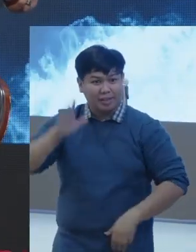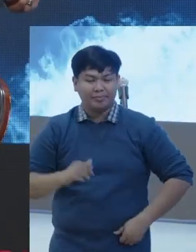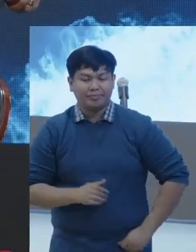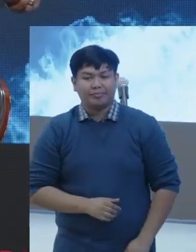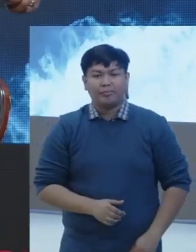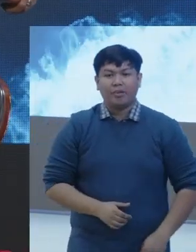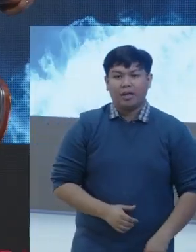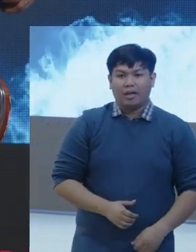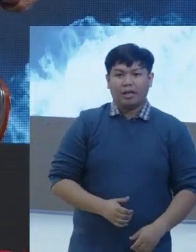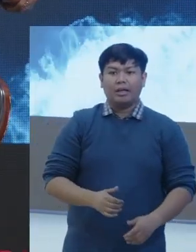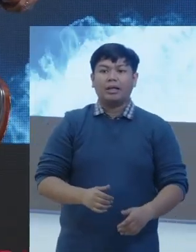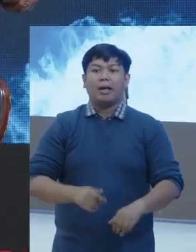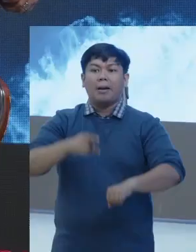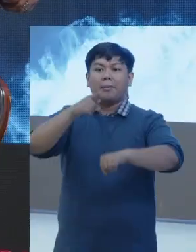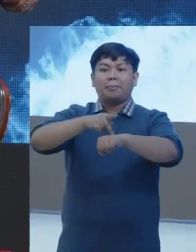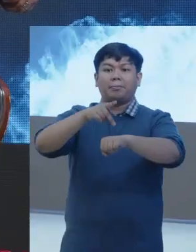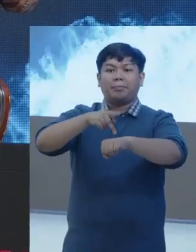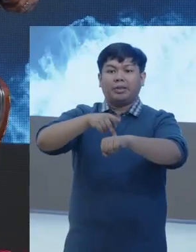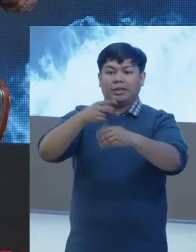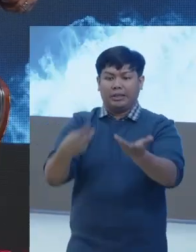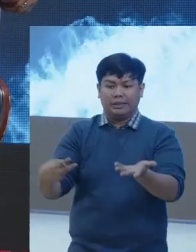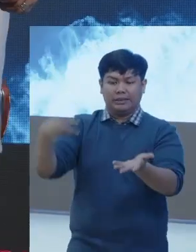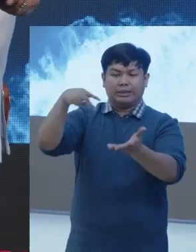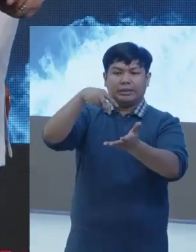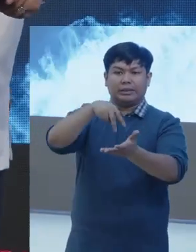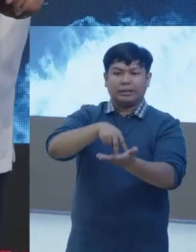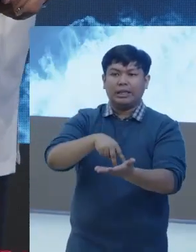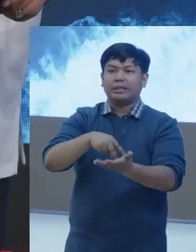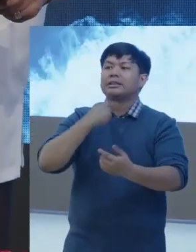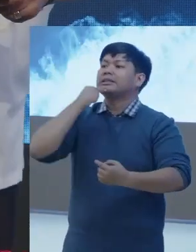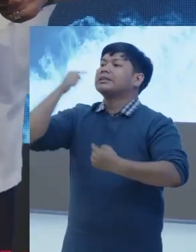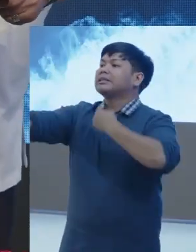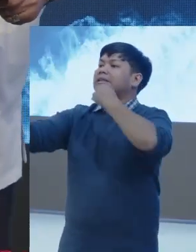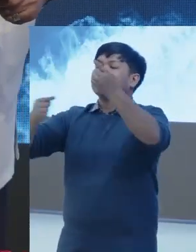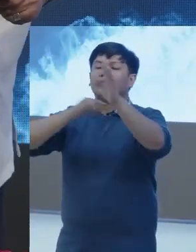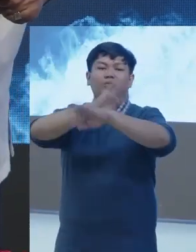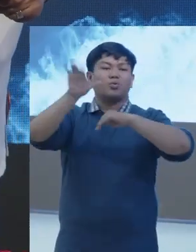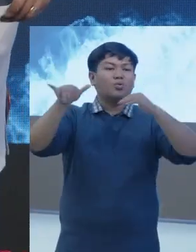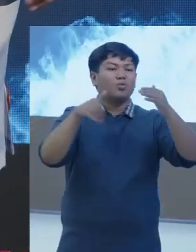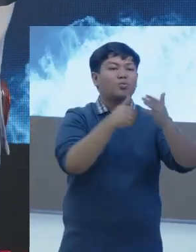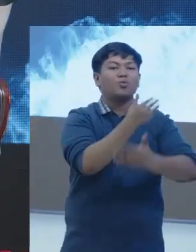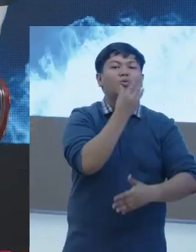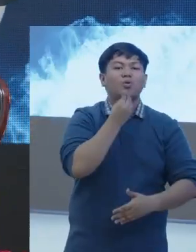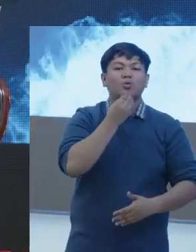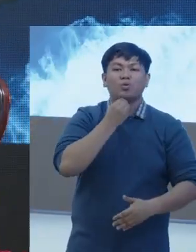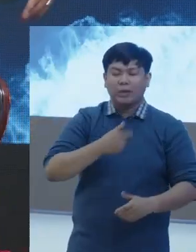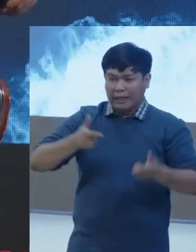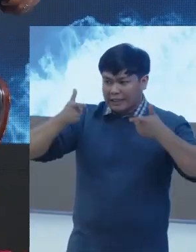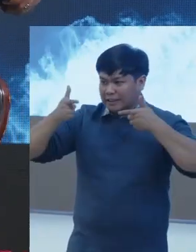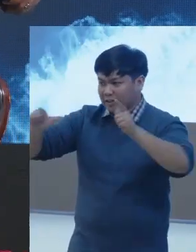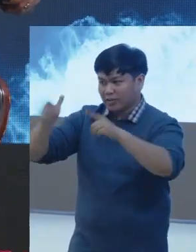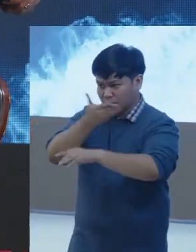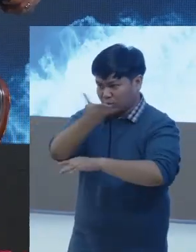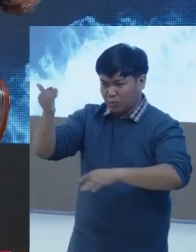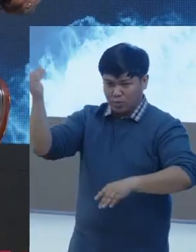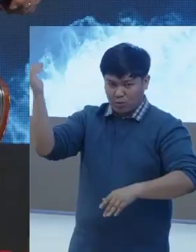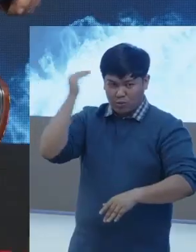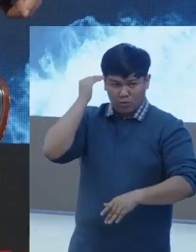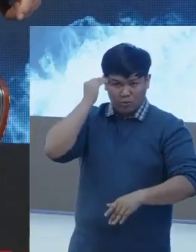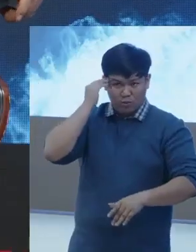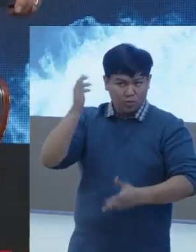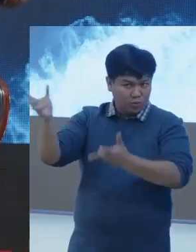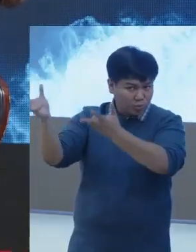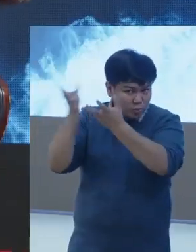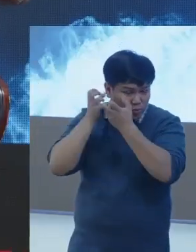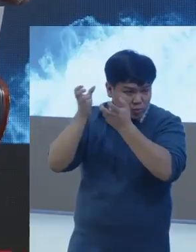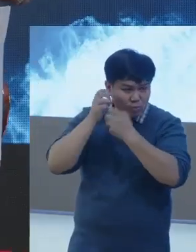with the 11, lifted up his voice and addressed the men of Judea and all who dwell in Jerusalem, let this be known to you and give ear to